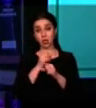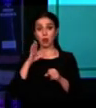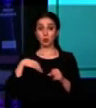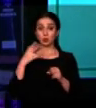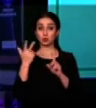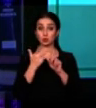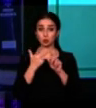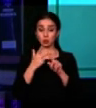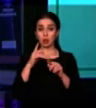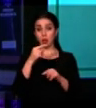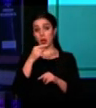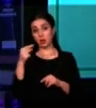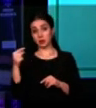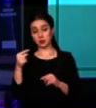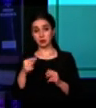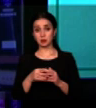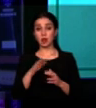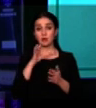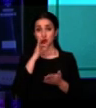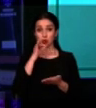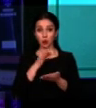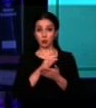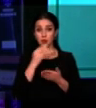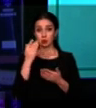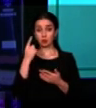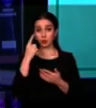uchinchi amalimiz ayirishni. Javobimiz